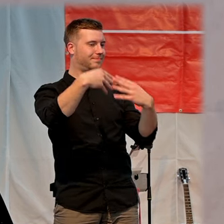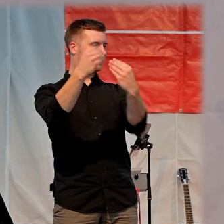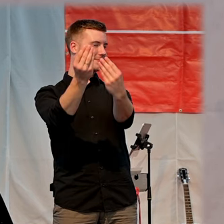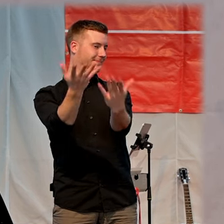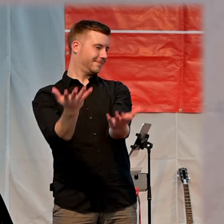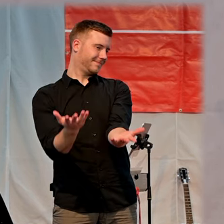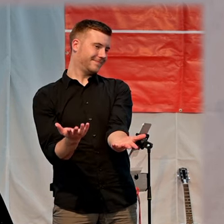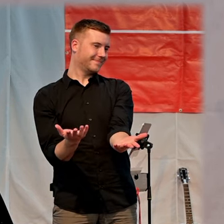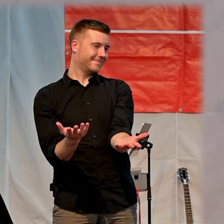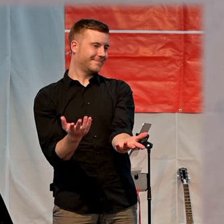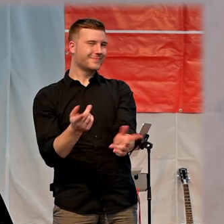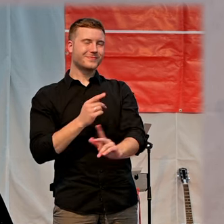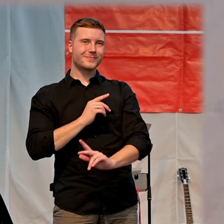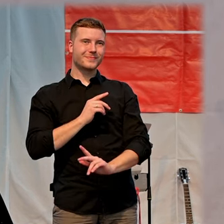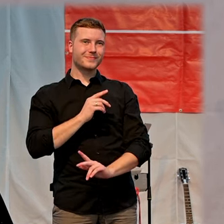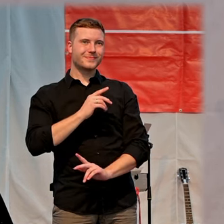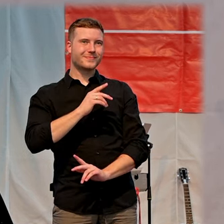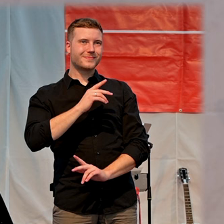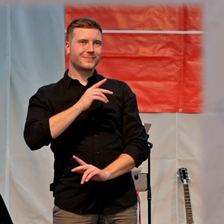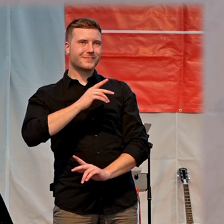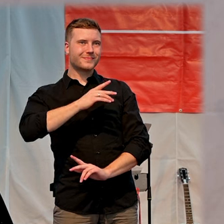für alles vergossen.